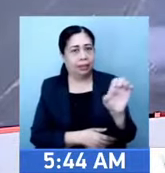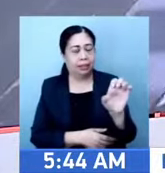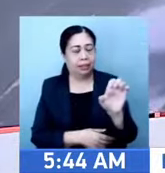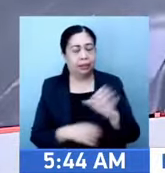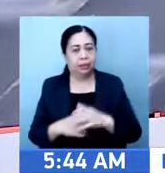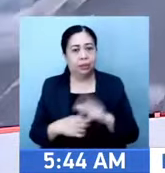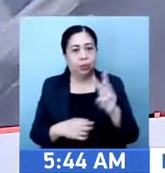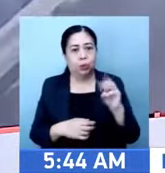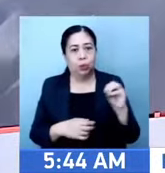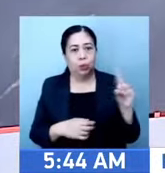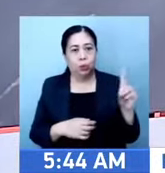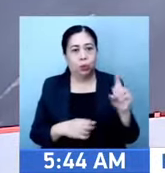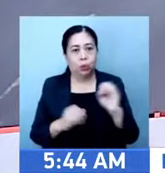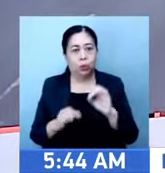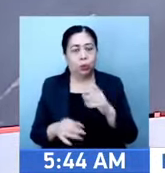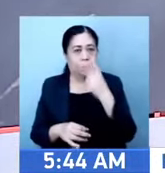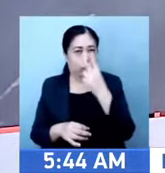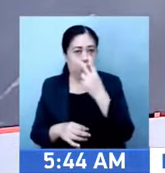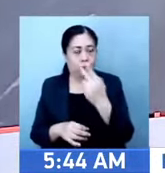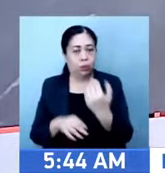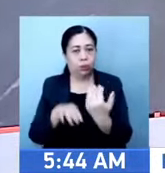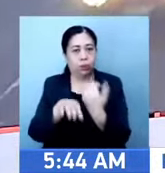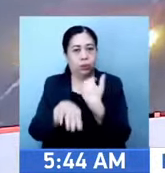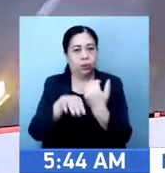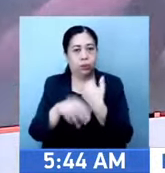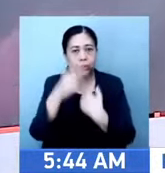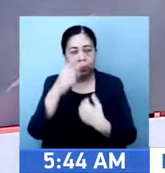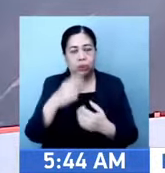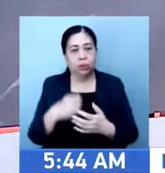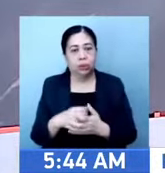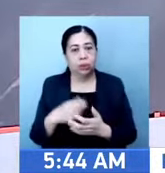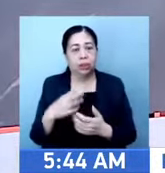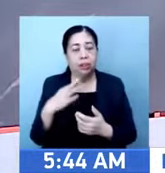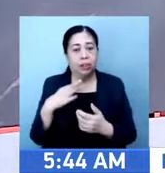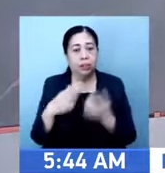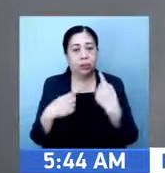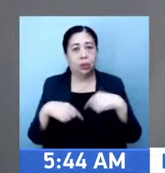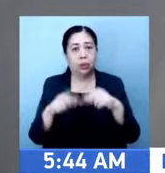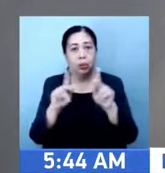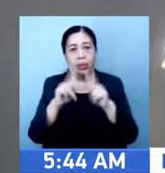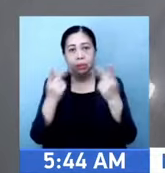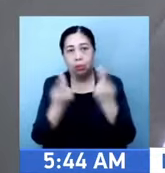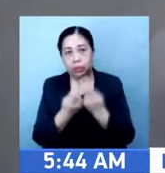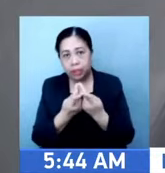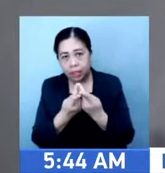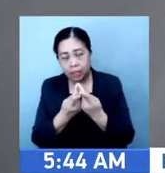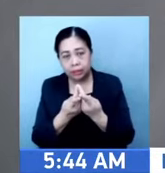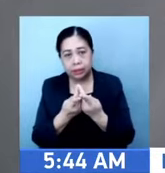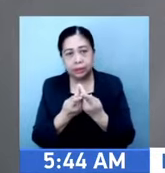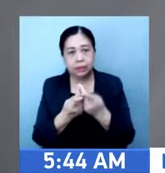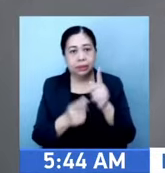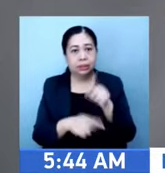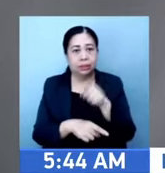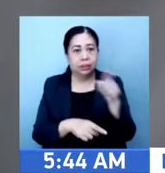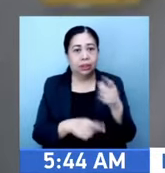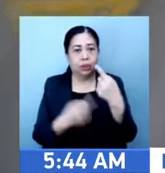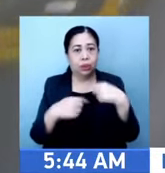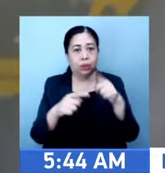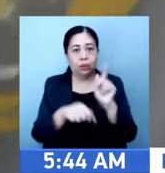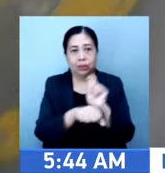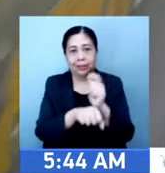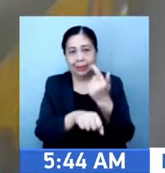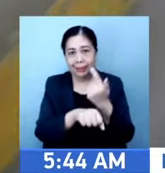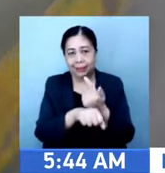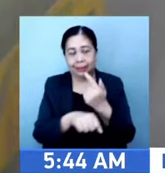sa kanang bahagi po ng inyong mga screen ay papunta po yan ng Katipunan, habang yung sa kaliwa naman ay papuntang Taguig. Sa mga sandali pong ito,